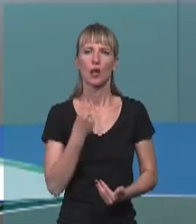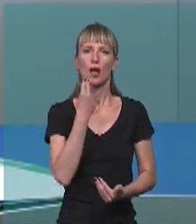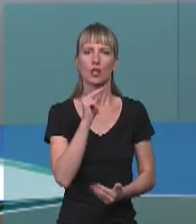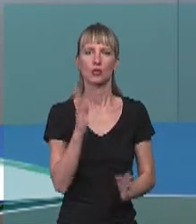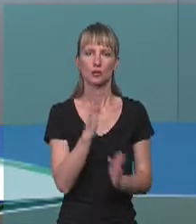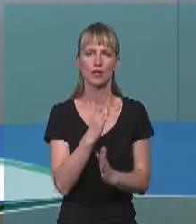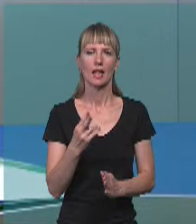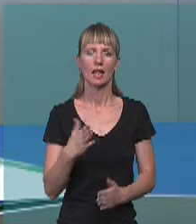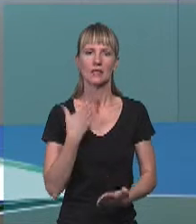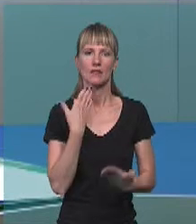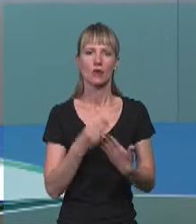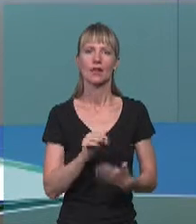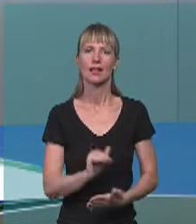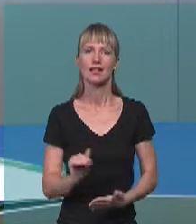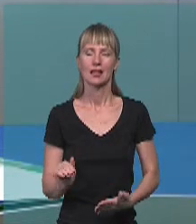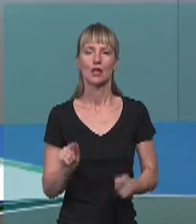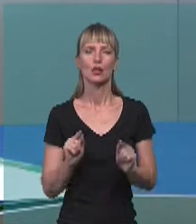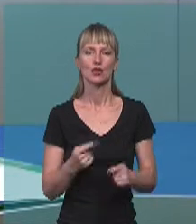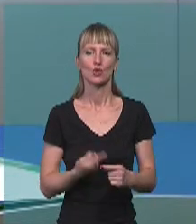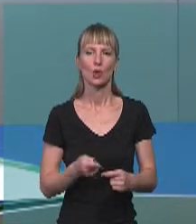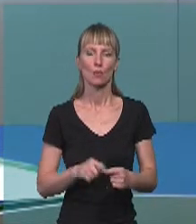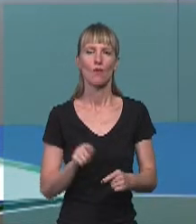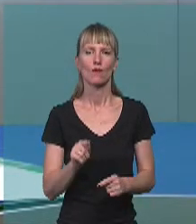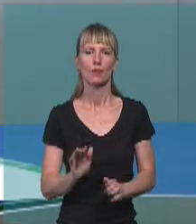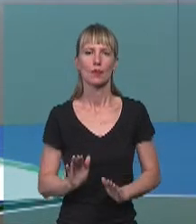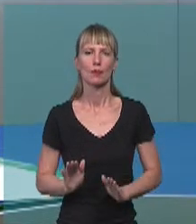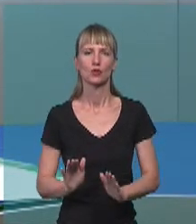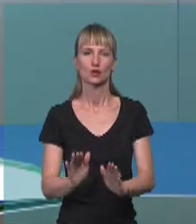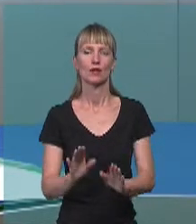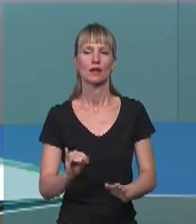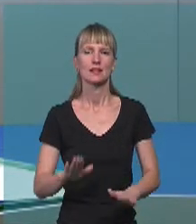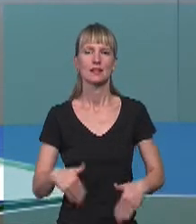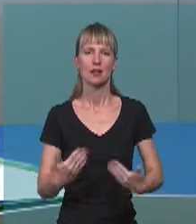кращої долі для своїх дітей, тому вони підштовхують,